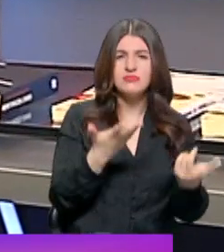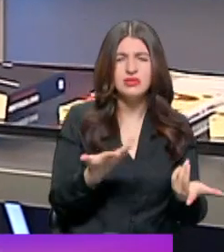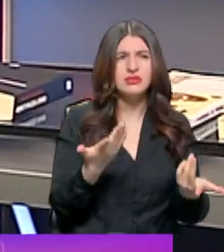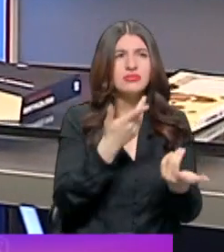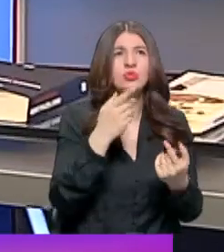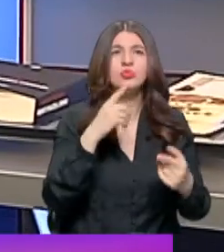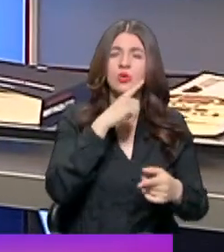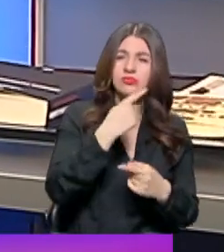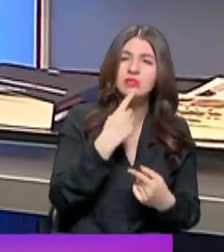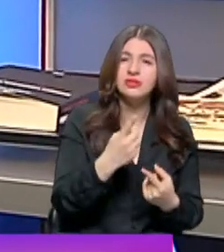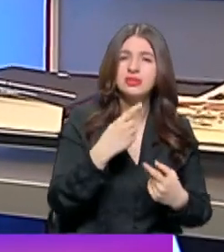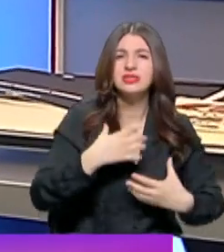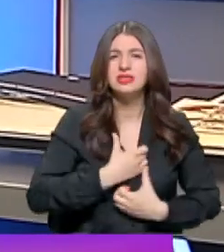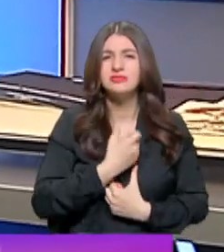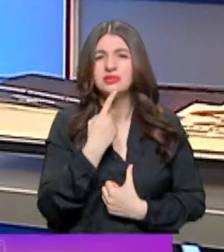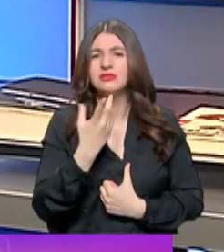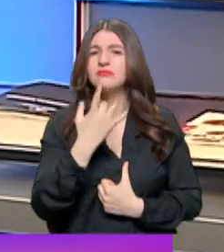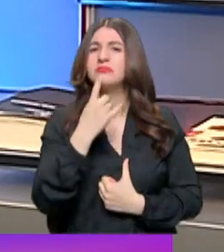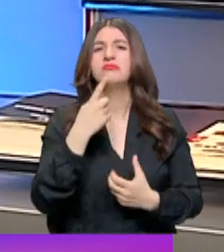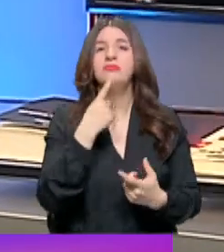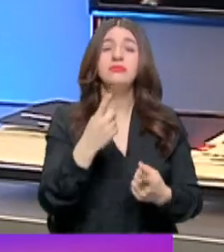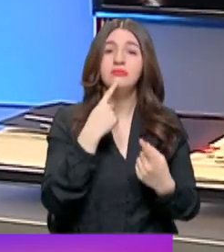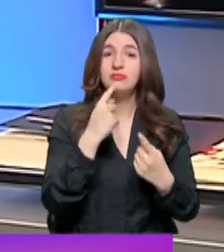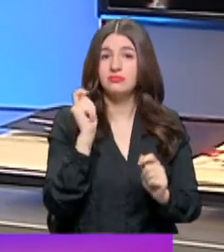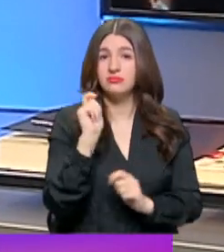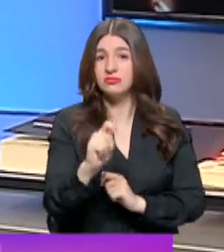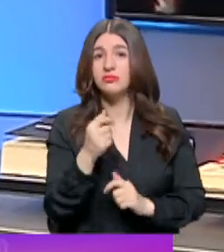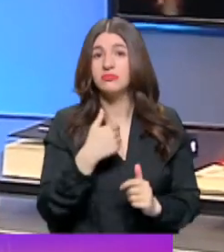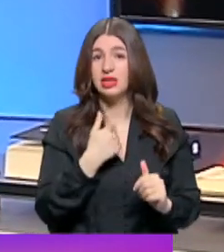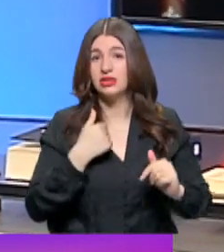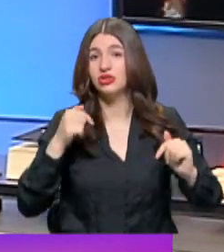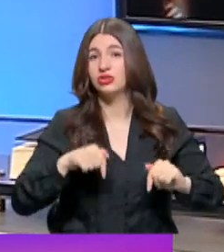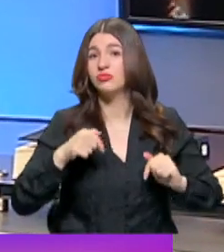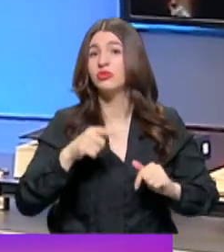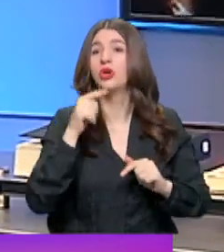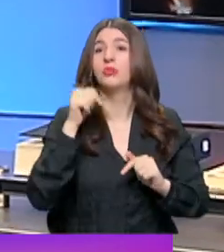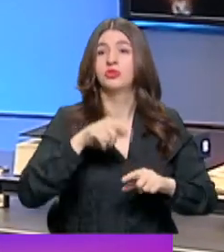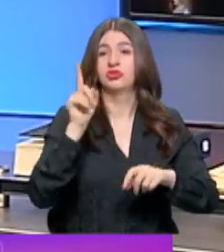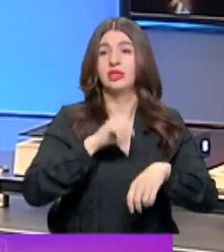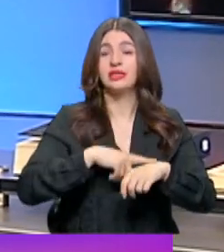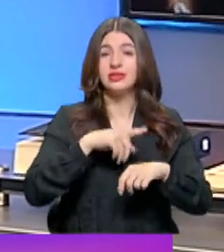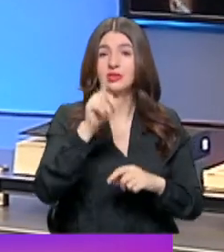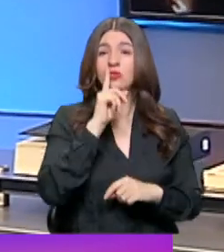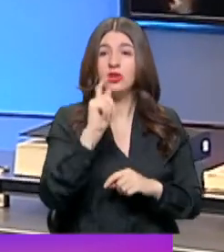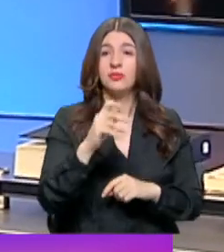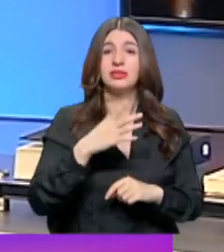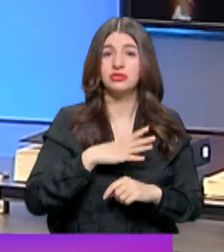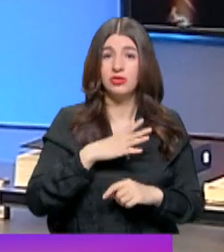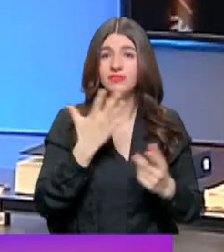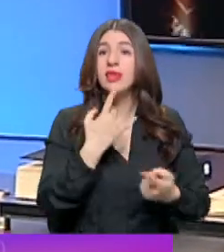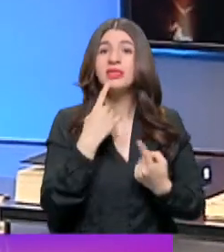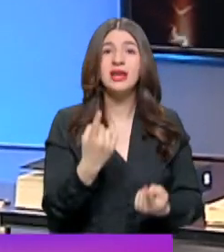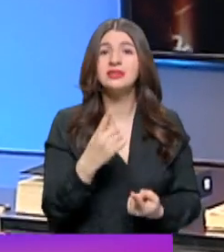dersiniz sıkıntımı Dersiniz ne derseniz değil dedi Ben de şimdi burada çalar saatte sizlere sormak istiyorum